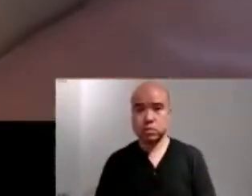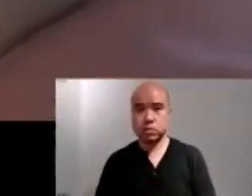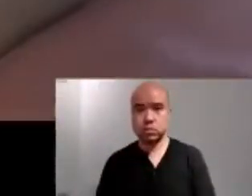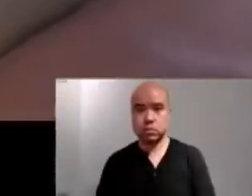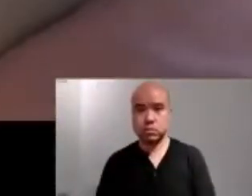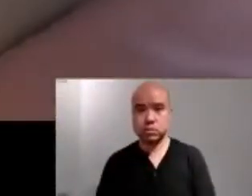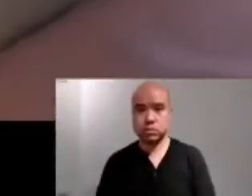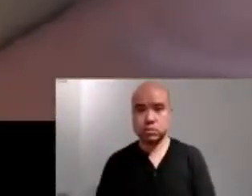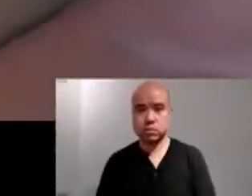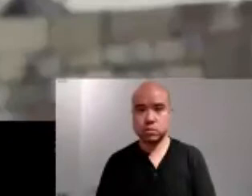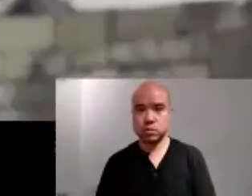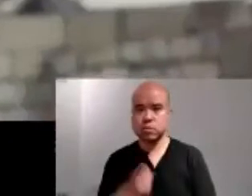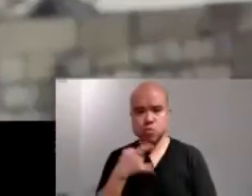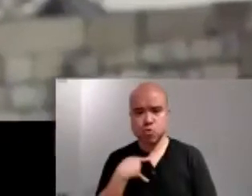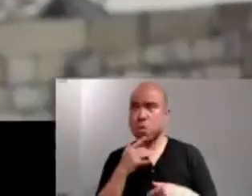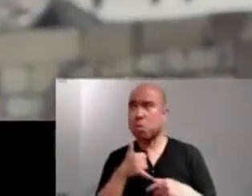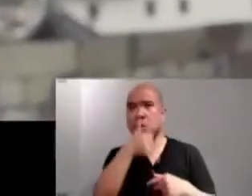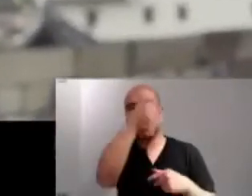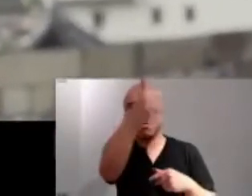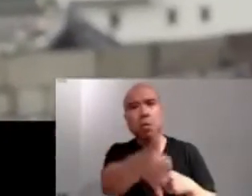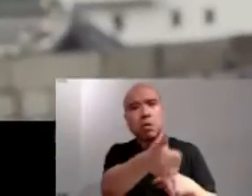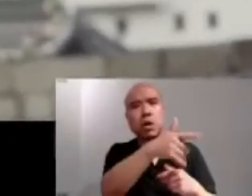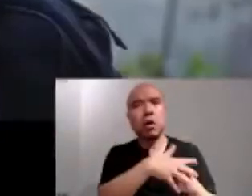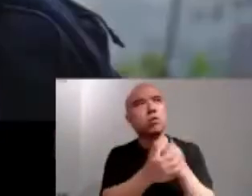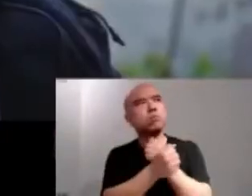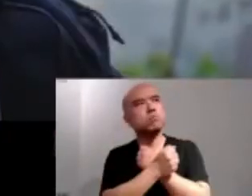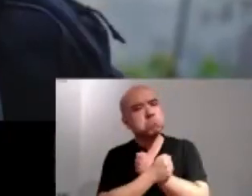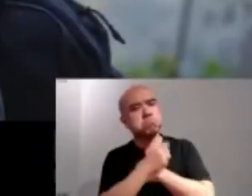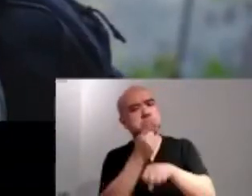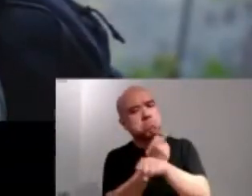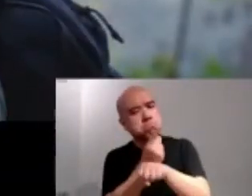有人想行开下得到短暂的休息，